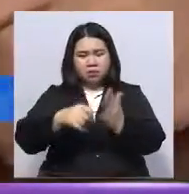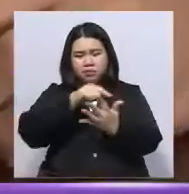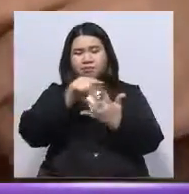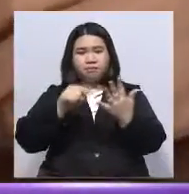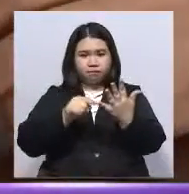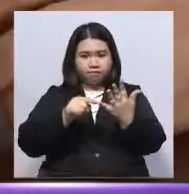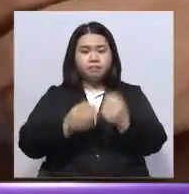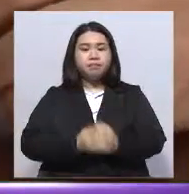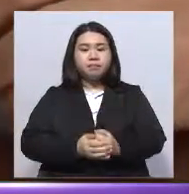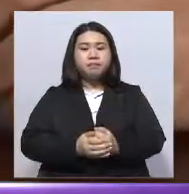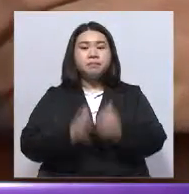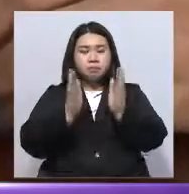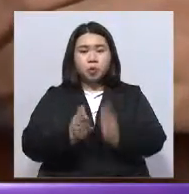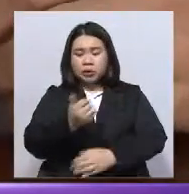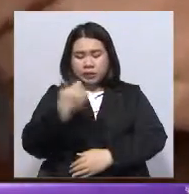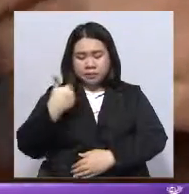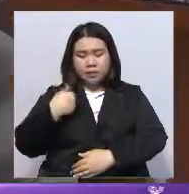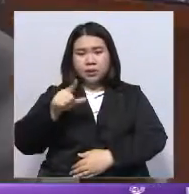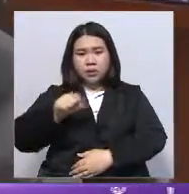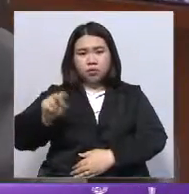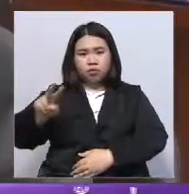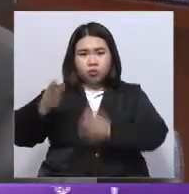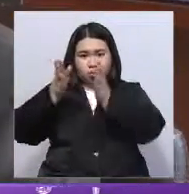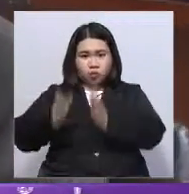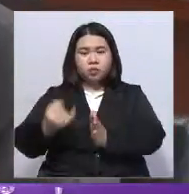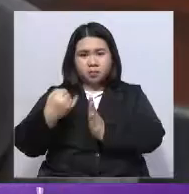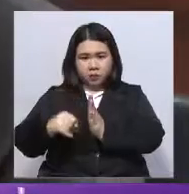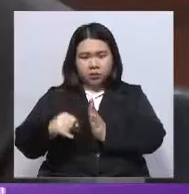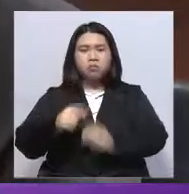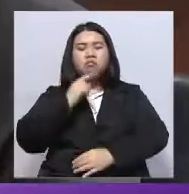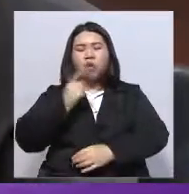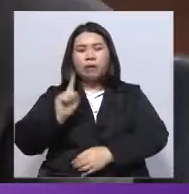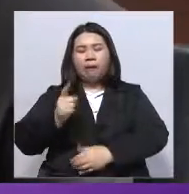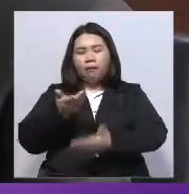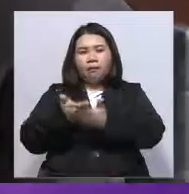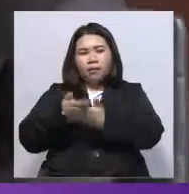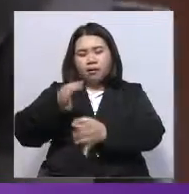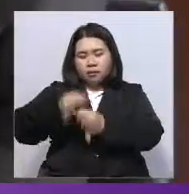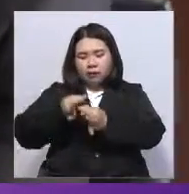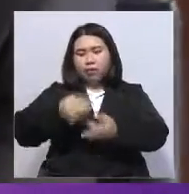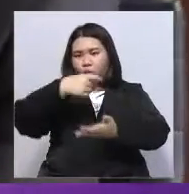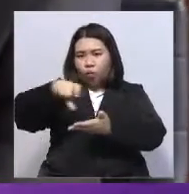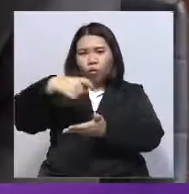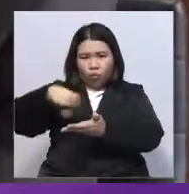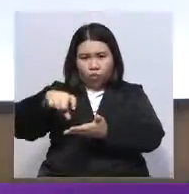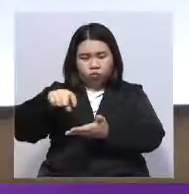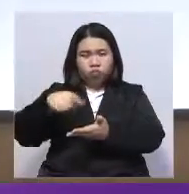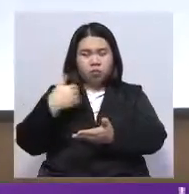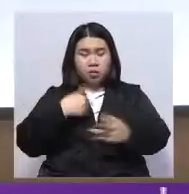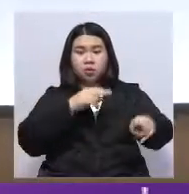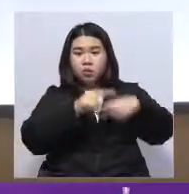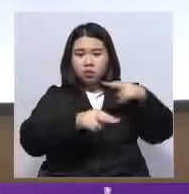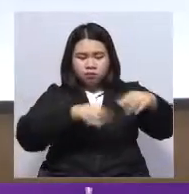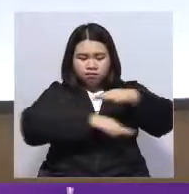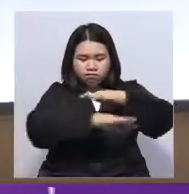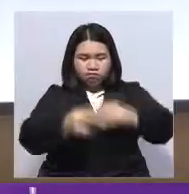นแล้วก็มีบุคคลอื่นอีก22คนค่ะในบัญชีที่ถูกนำมาใช้ในการโอนเงินหลังจากที่มีการตรวจสอบ